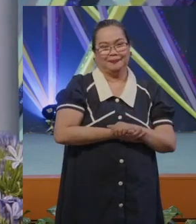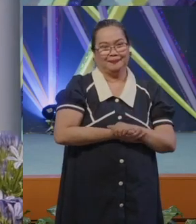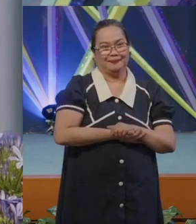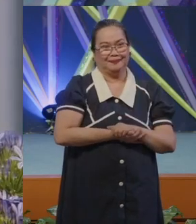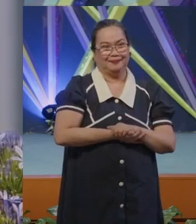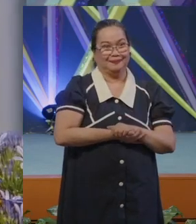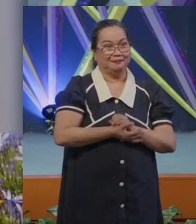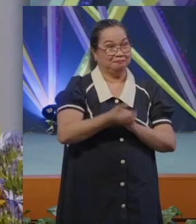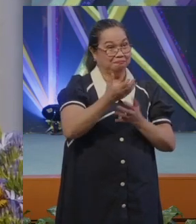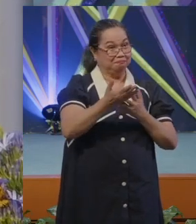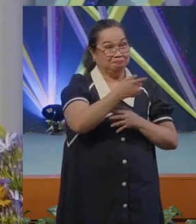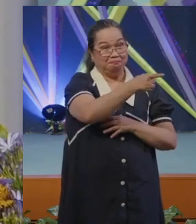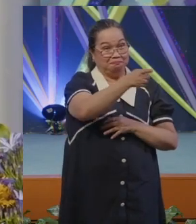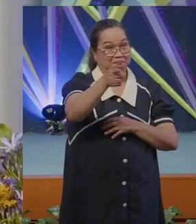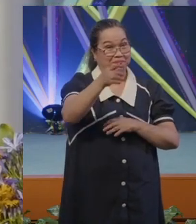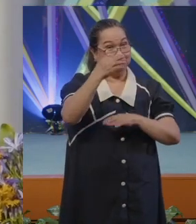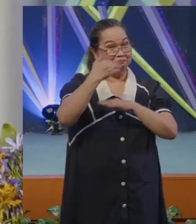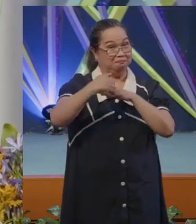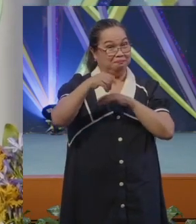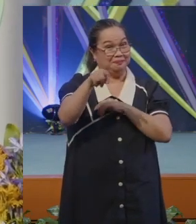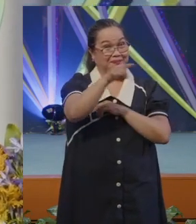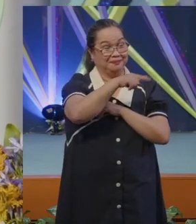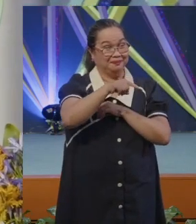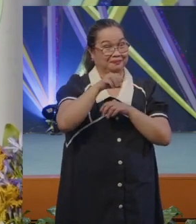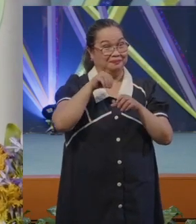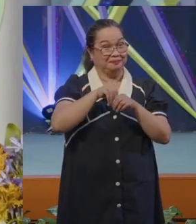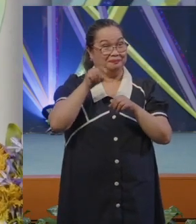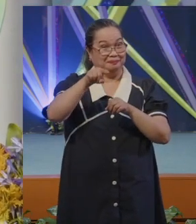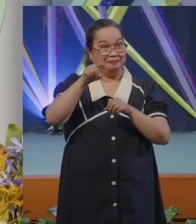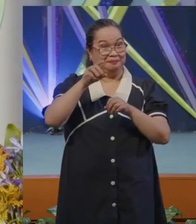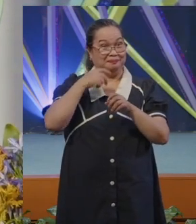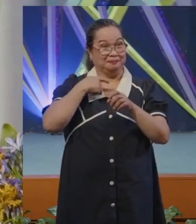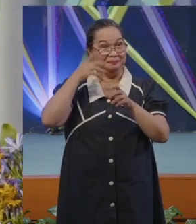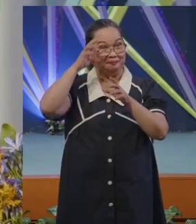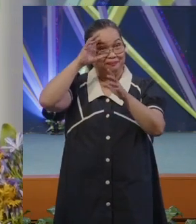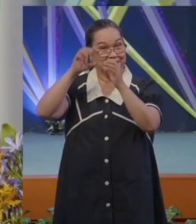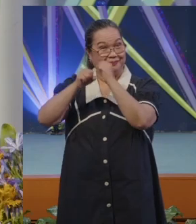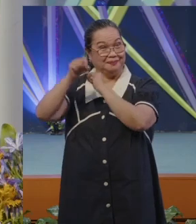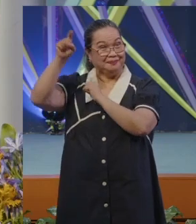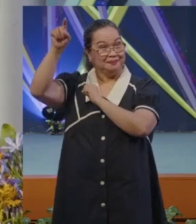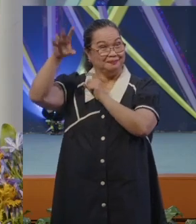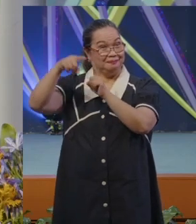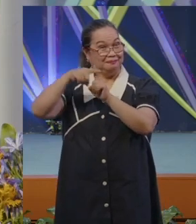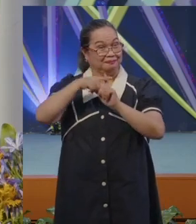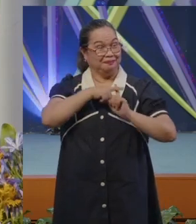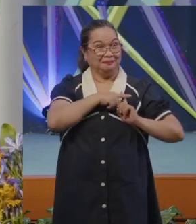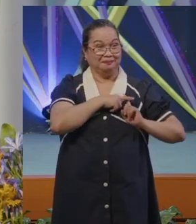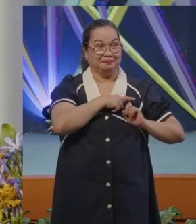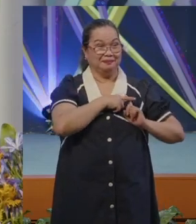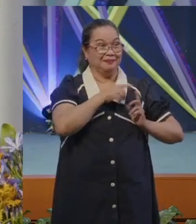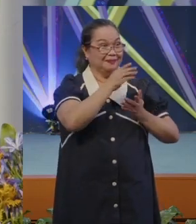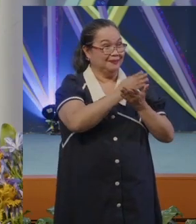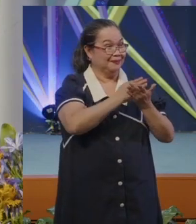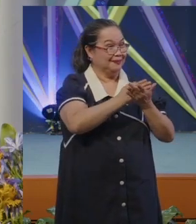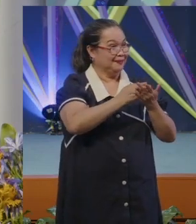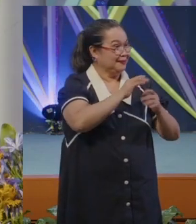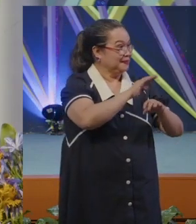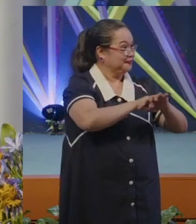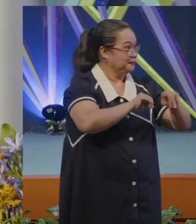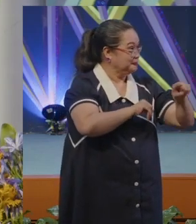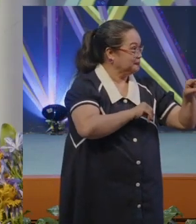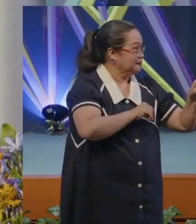meron ilan sa inyo na tinatawag ng Diyos upang manampalataya na sa Kanya. Meron tinatawag sa inyo